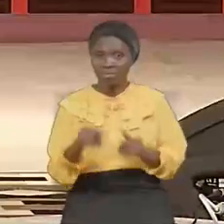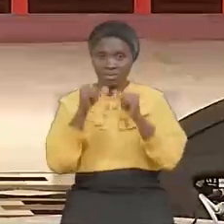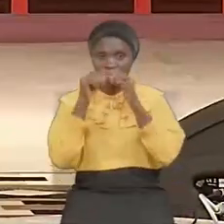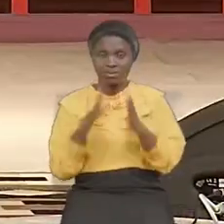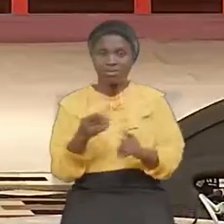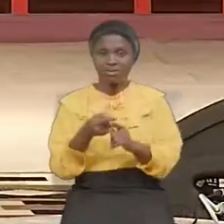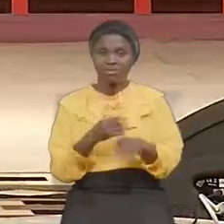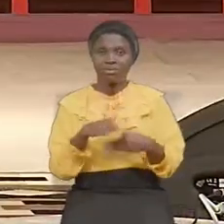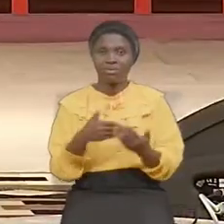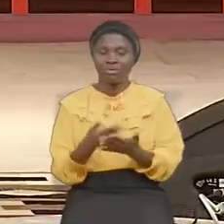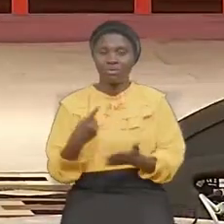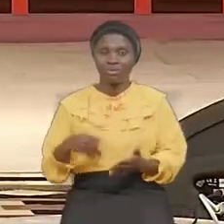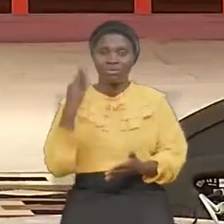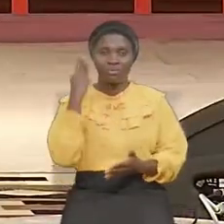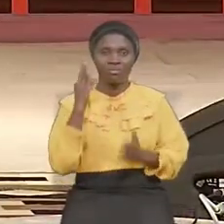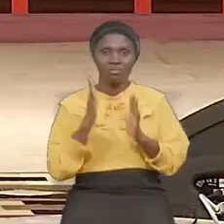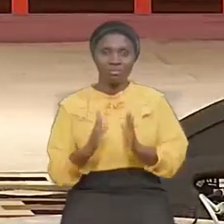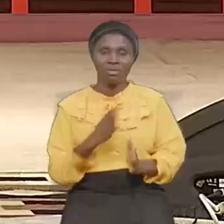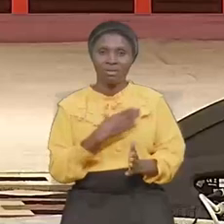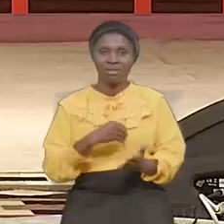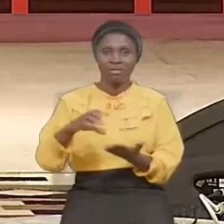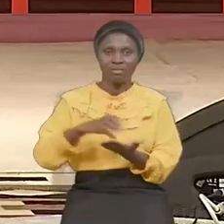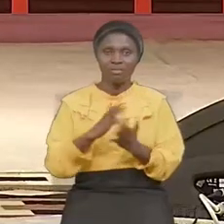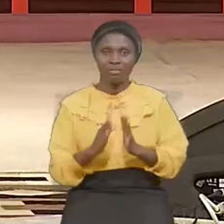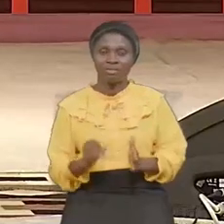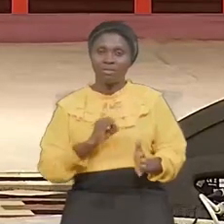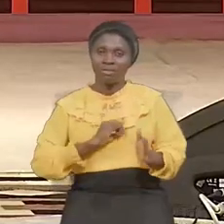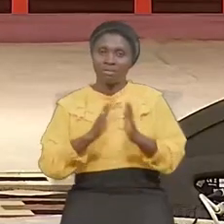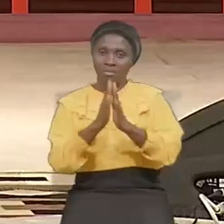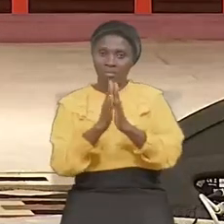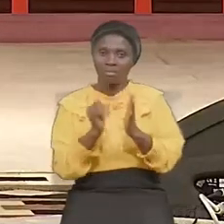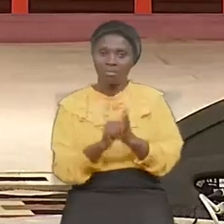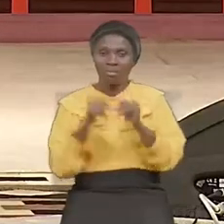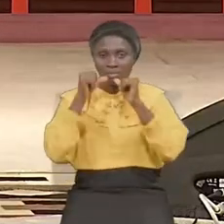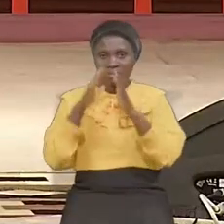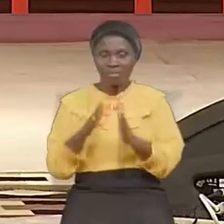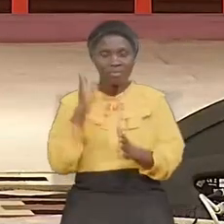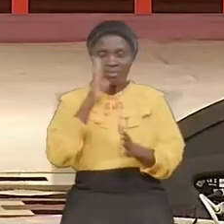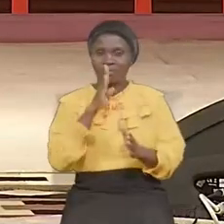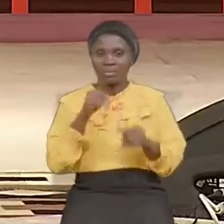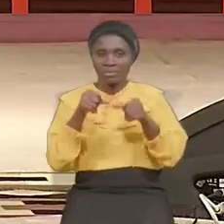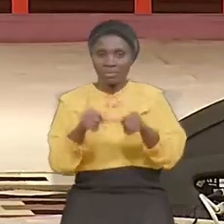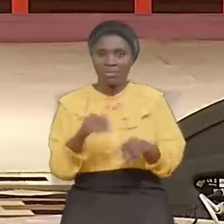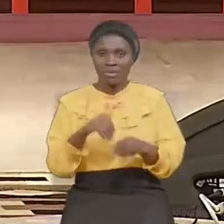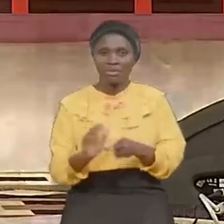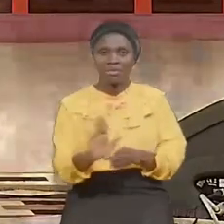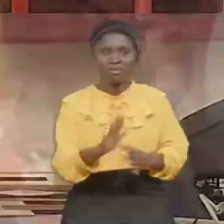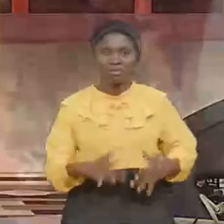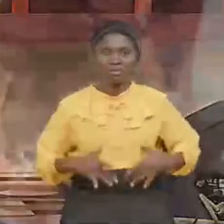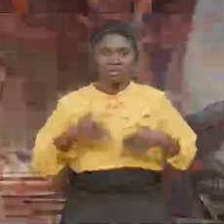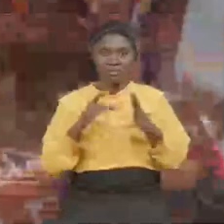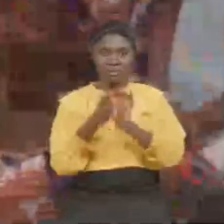la part de tous les ministres des choristes, je prie que les bénédictions soient permanentes dans ta vie au nom de